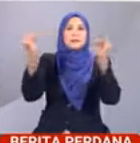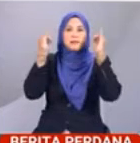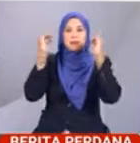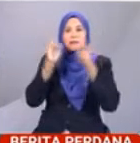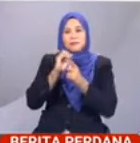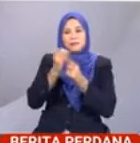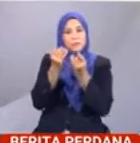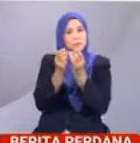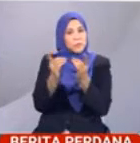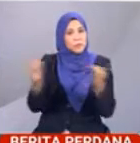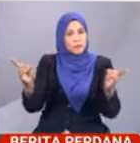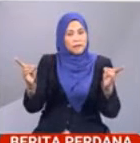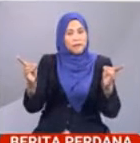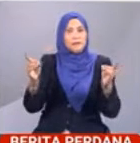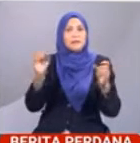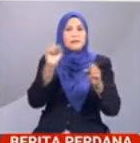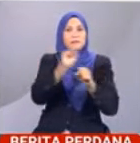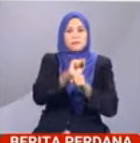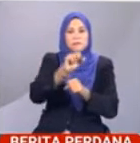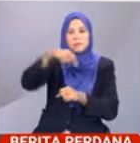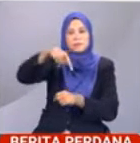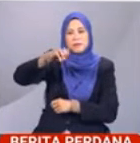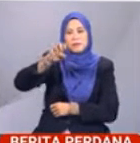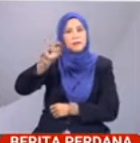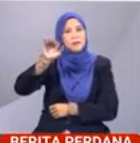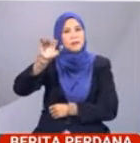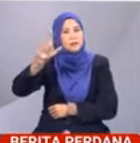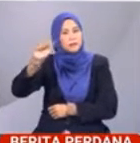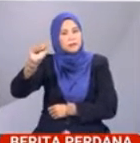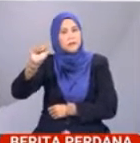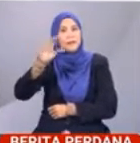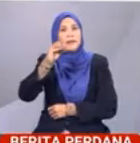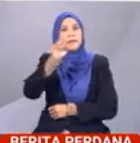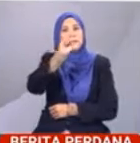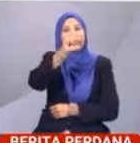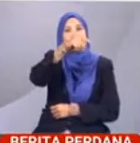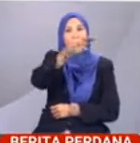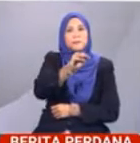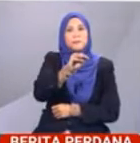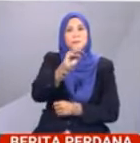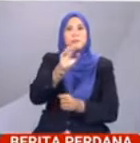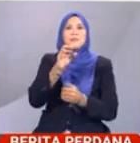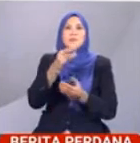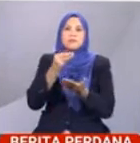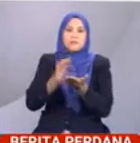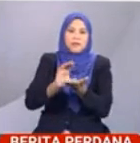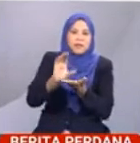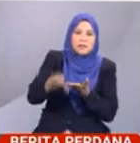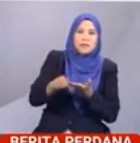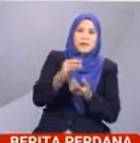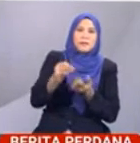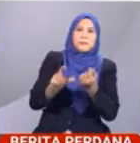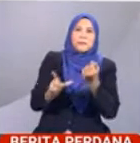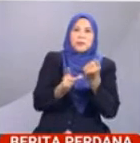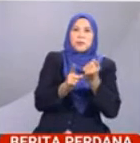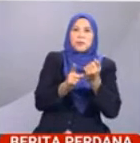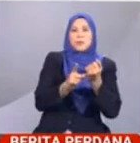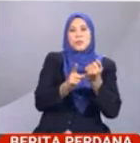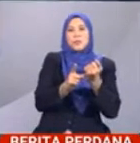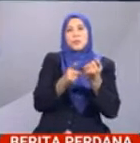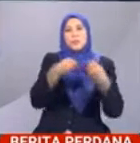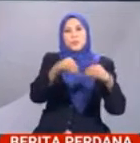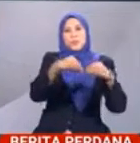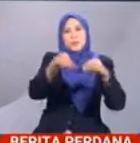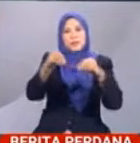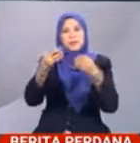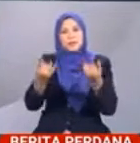Diploma bagi jawatan penyelia dan ke atas atau SPM bagi jawatan juruang dan pembantu jualan untuk maklumat lanjut